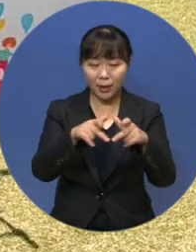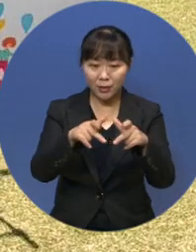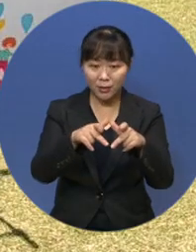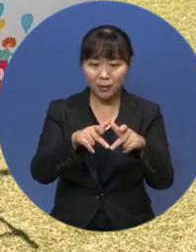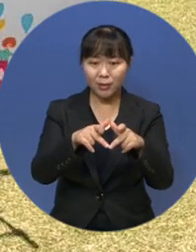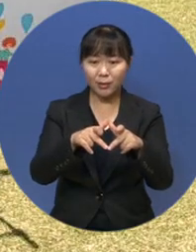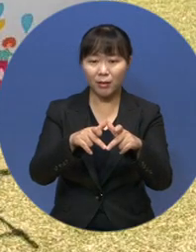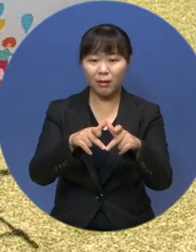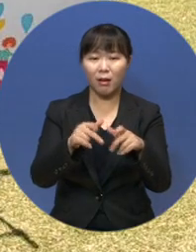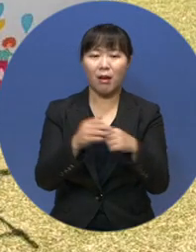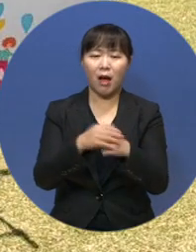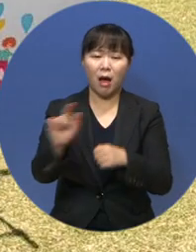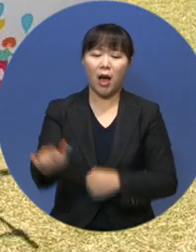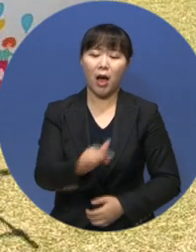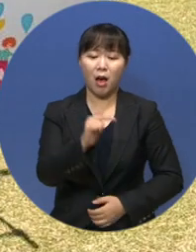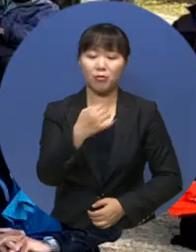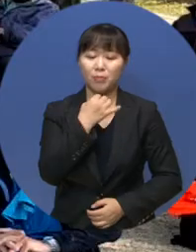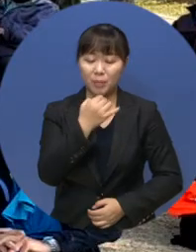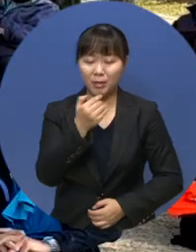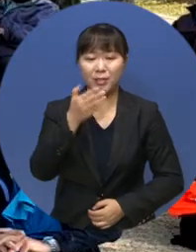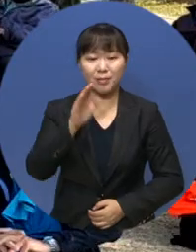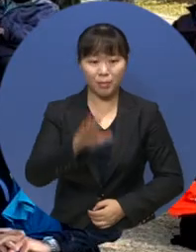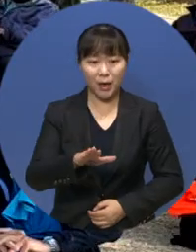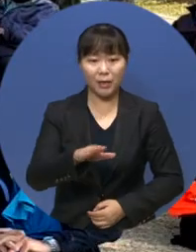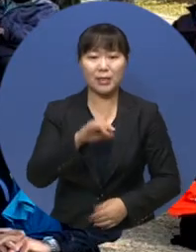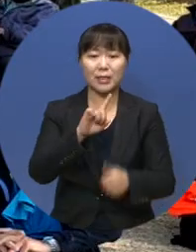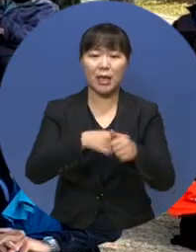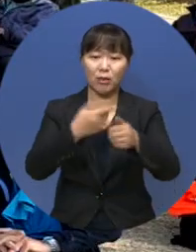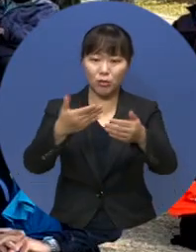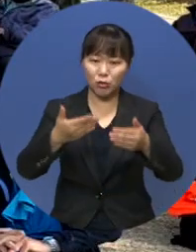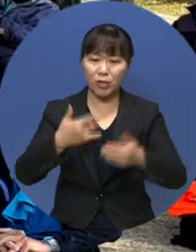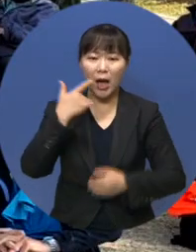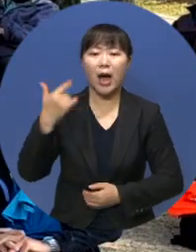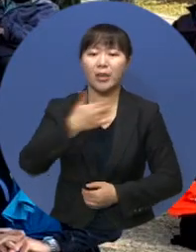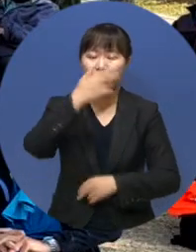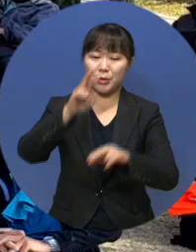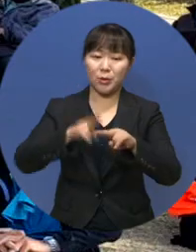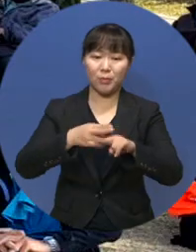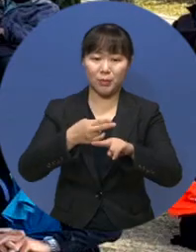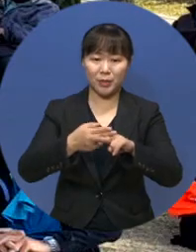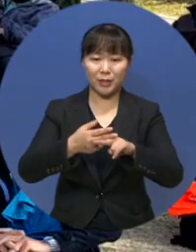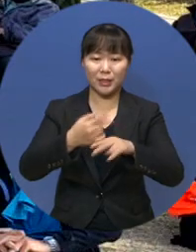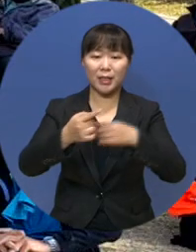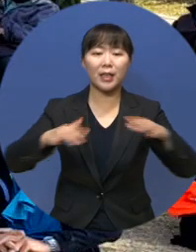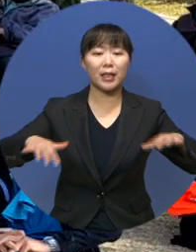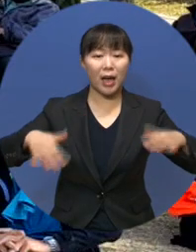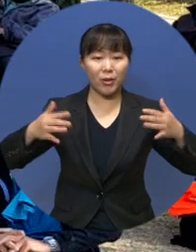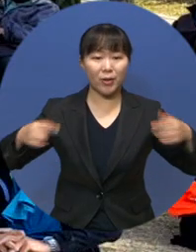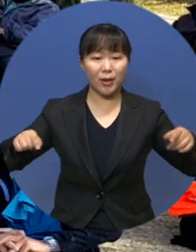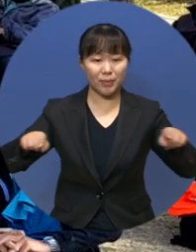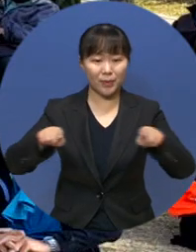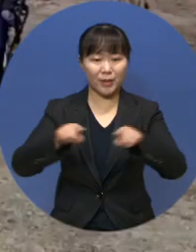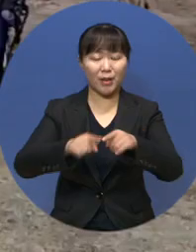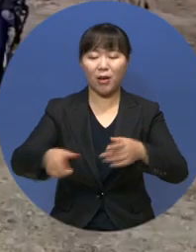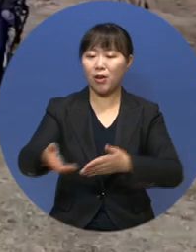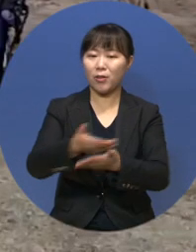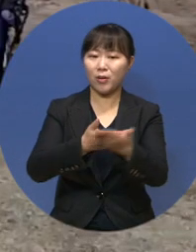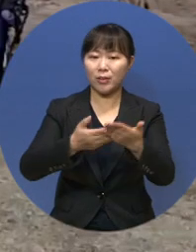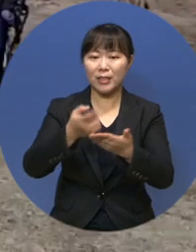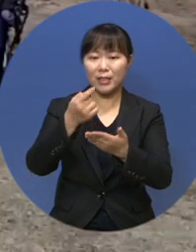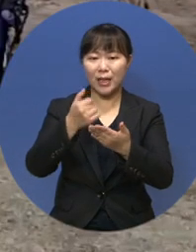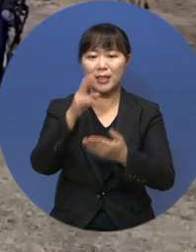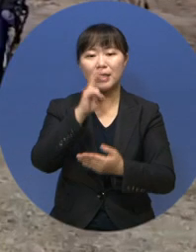장애인들은 단 하루였지만 자연이 주는 아름다운 선물, 가을과 함께 어우러진